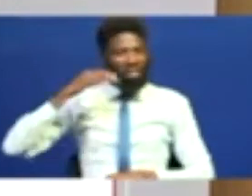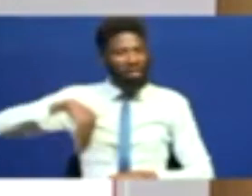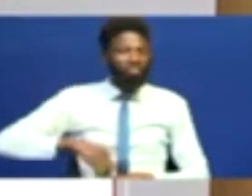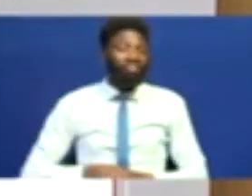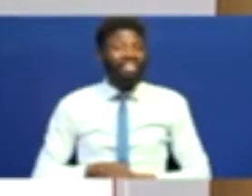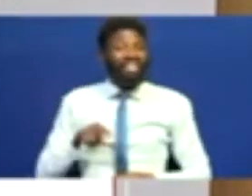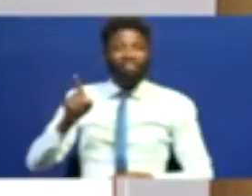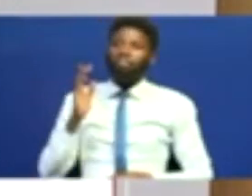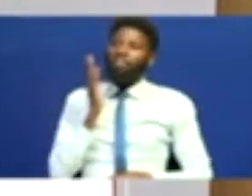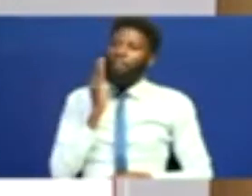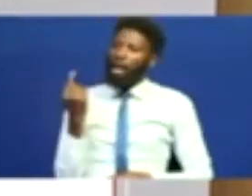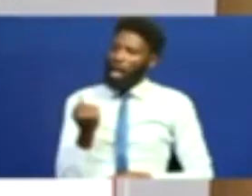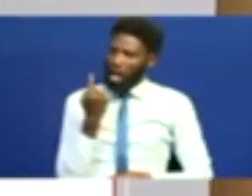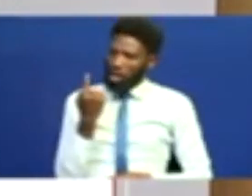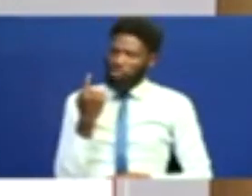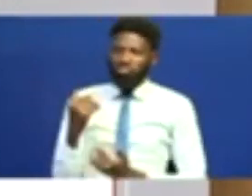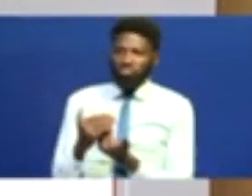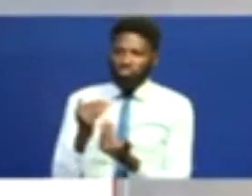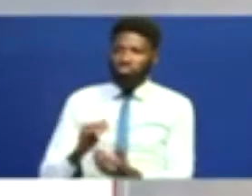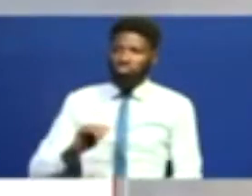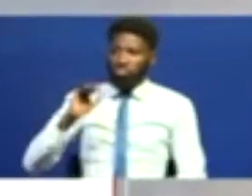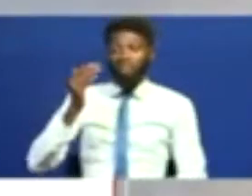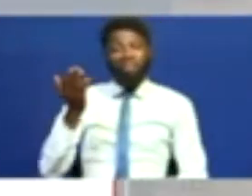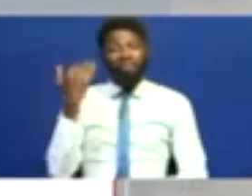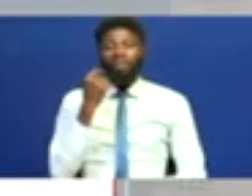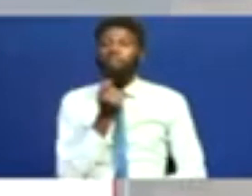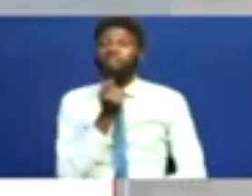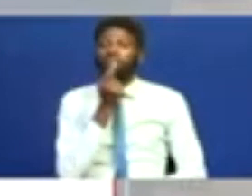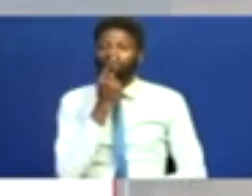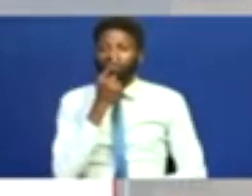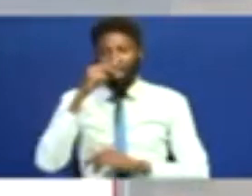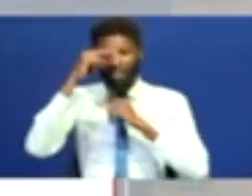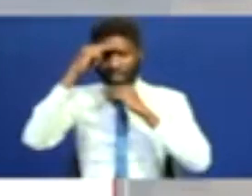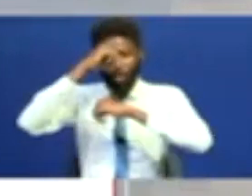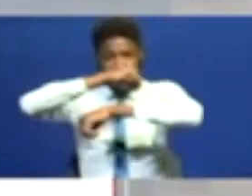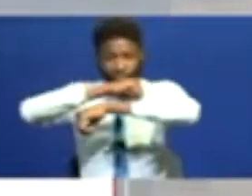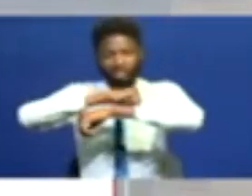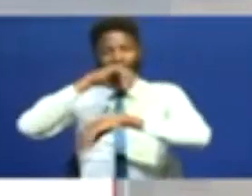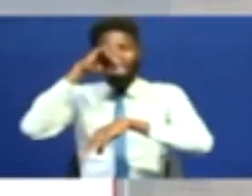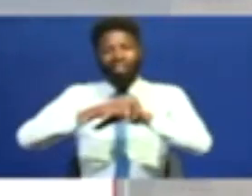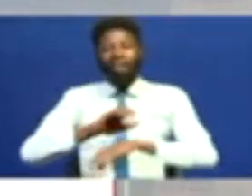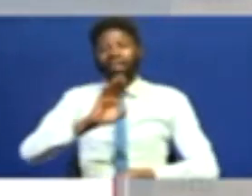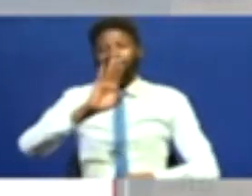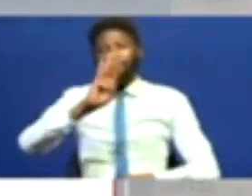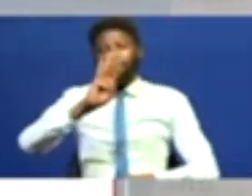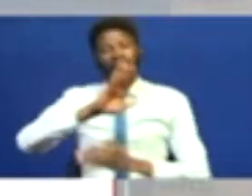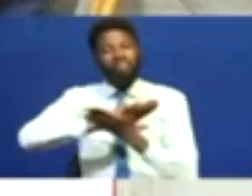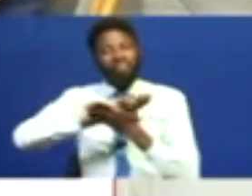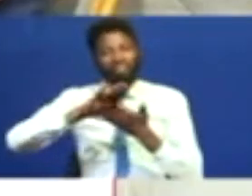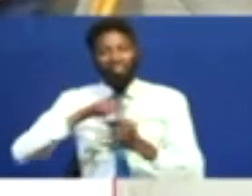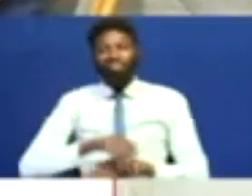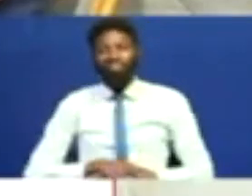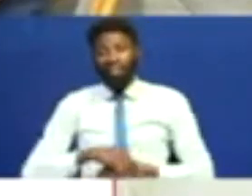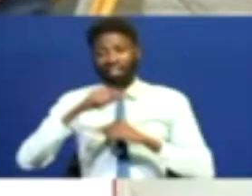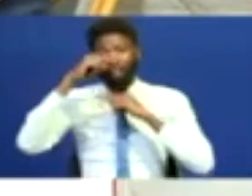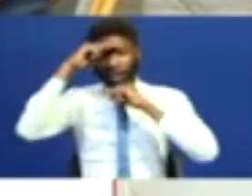na mamake pekee alisomea shule ya upili ya Moi na kupata alama ya ba wastani. Masomo yake ya shule ya upili yalifadhiliwa